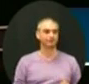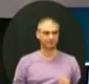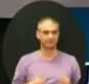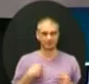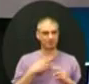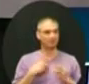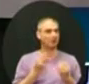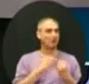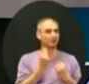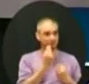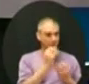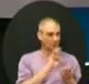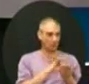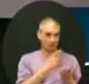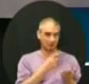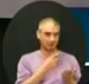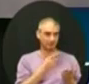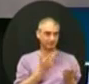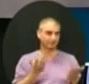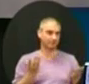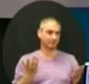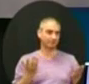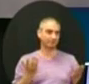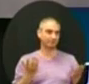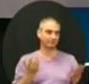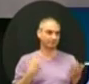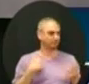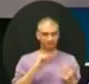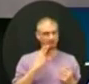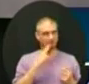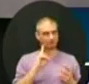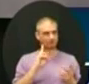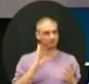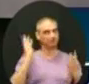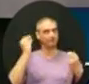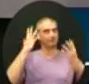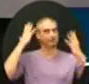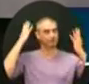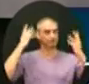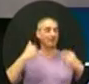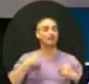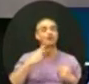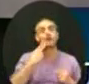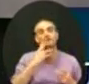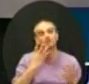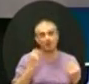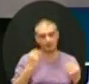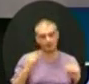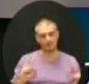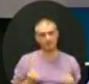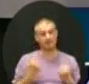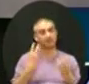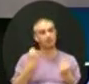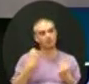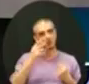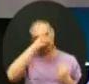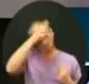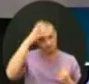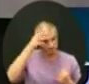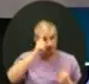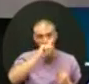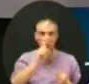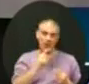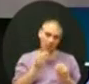רוצה להוסיף משהו לנקודה הזאת, שדווקא אני לא מבטיח גבוהה גבוהה. אני מבטיח המון מאמץ, המון יזע,